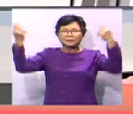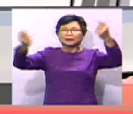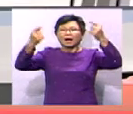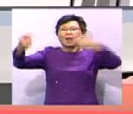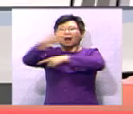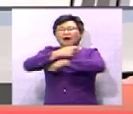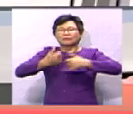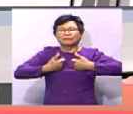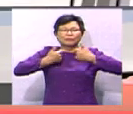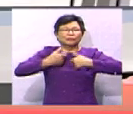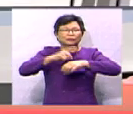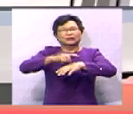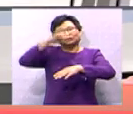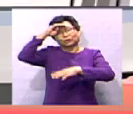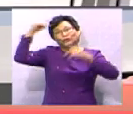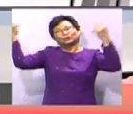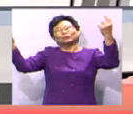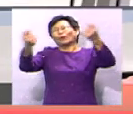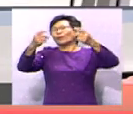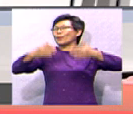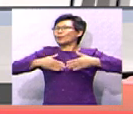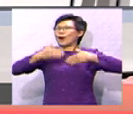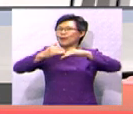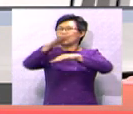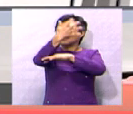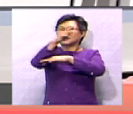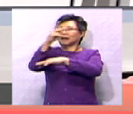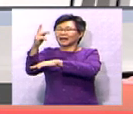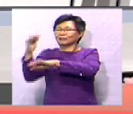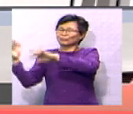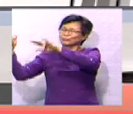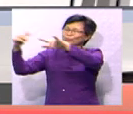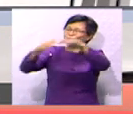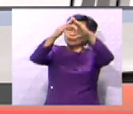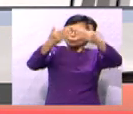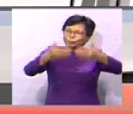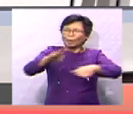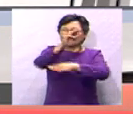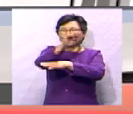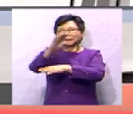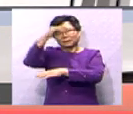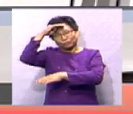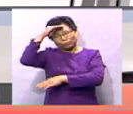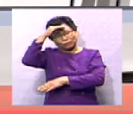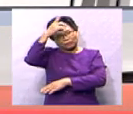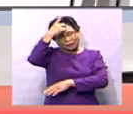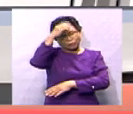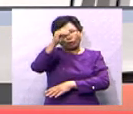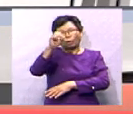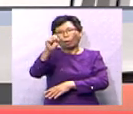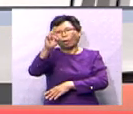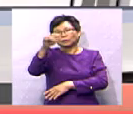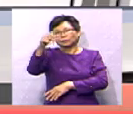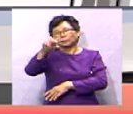Sambutan Hari Raya Aidilfitri di Johor disambut meriah apabila lebih 15,000 orang menghadiri rumah terbuka Menteri Besar Johor, Dato' Osman Sapian